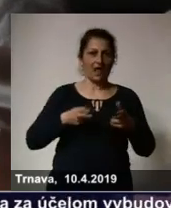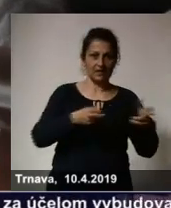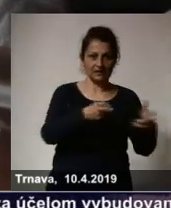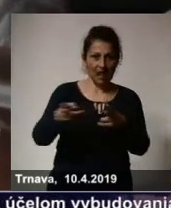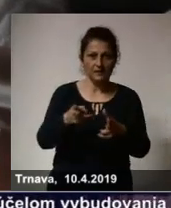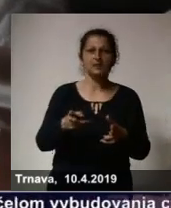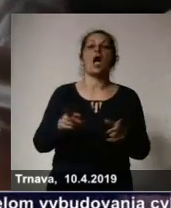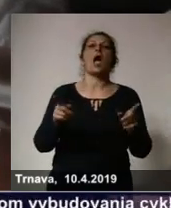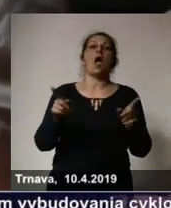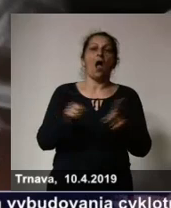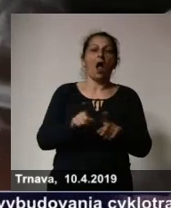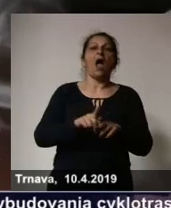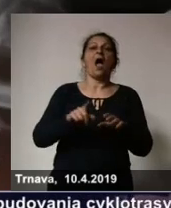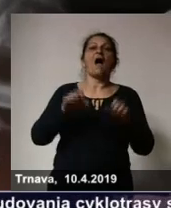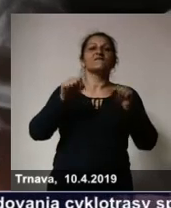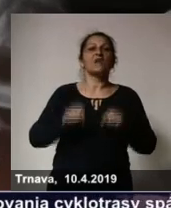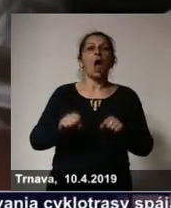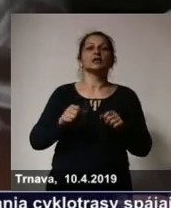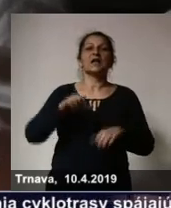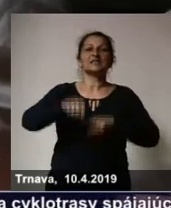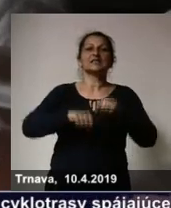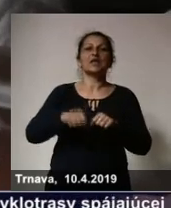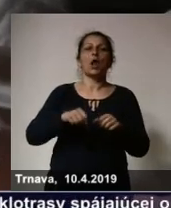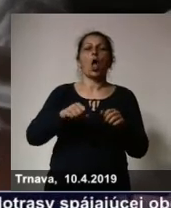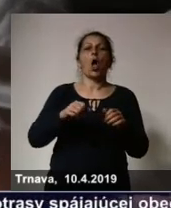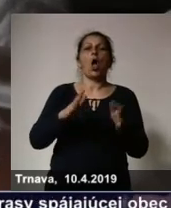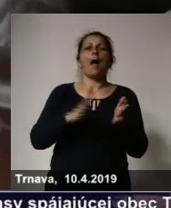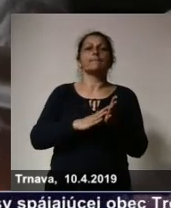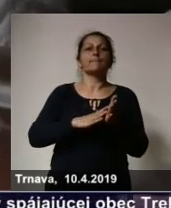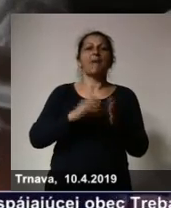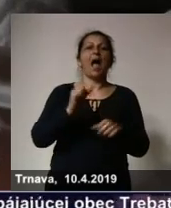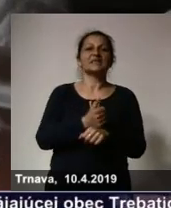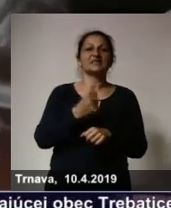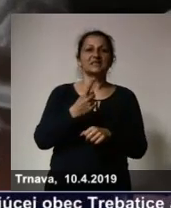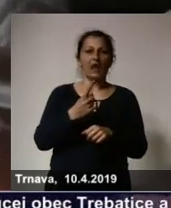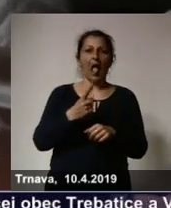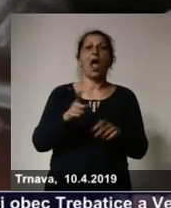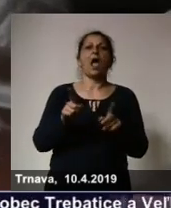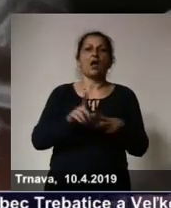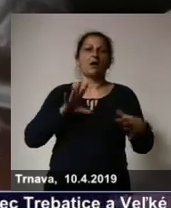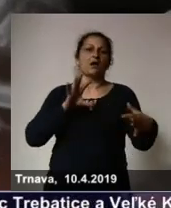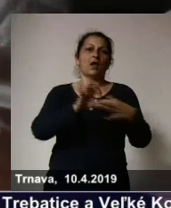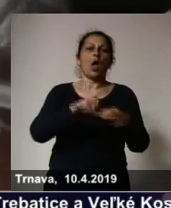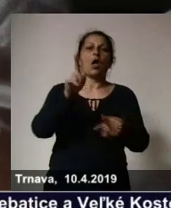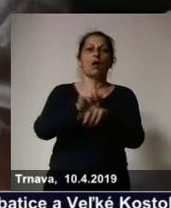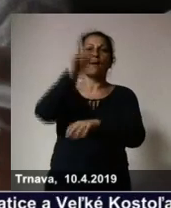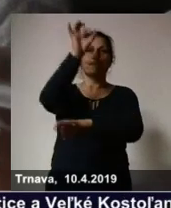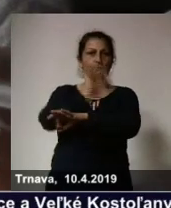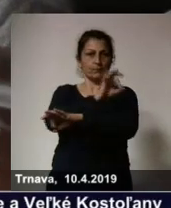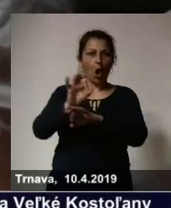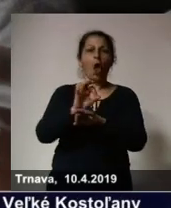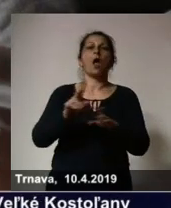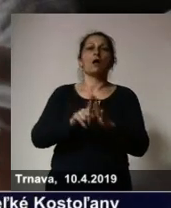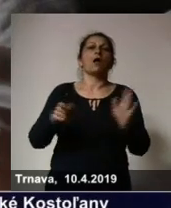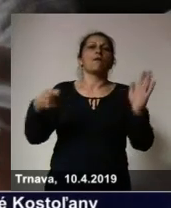tzv. Vážskej cyklomagistrály alebo magistrály, čím nadväzuje na sieť cyklodopravných projektov a výrazne podporí